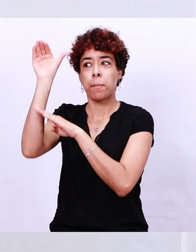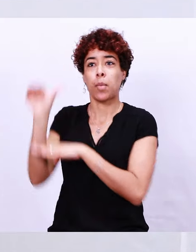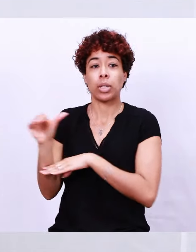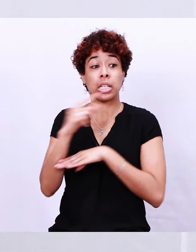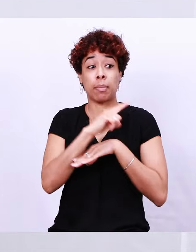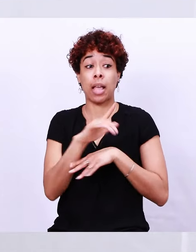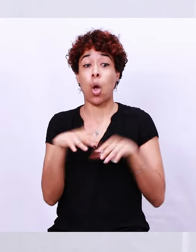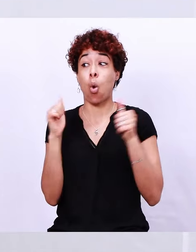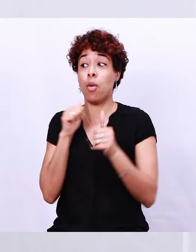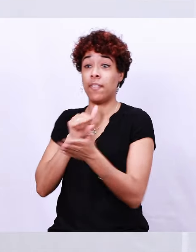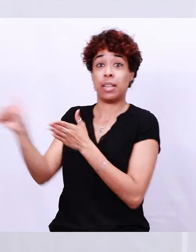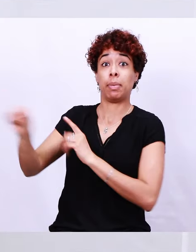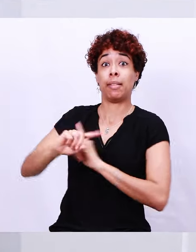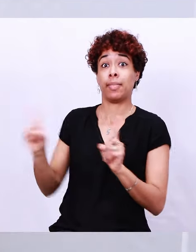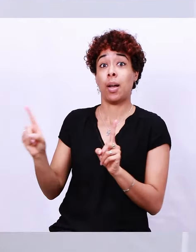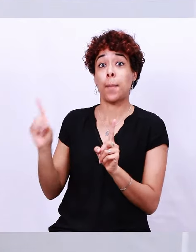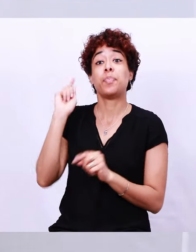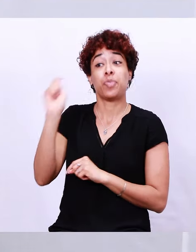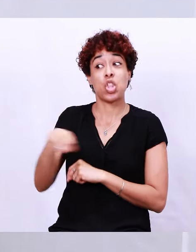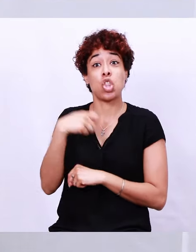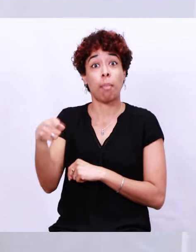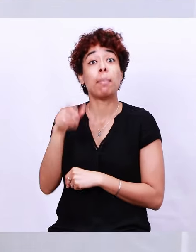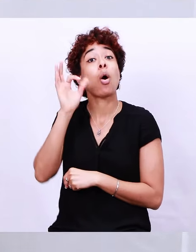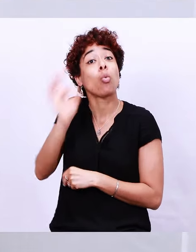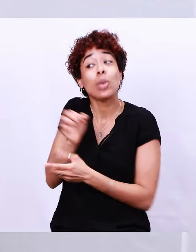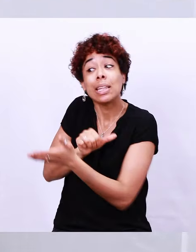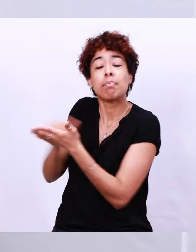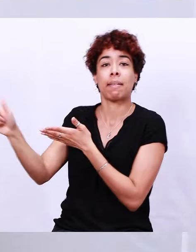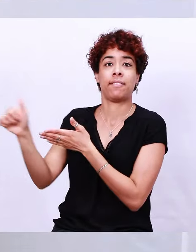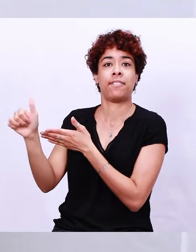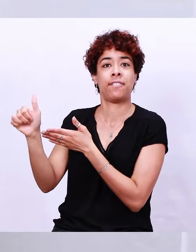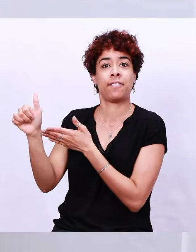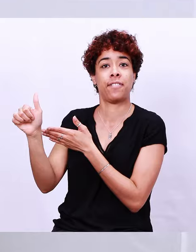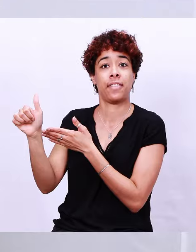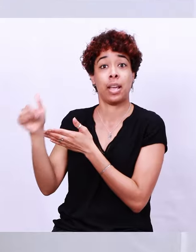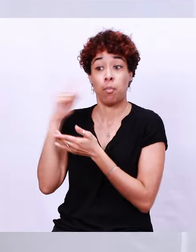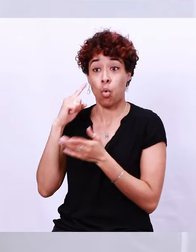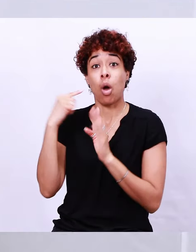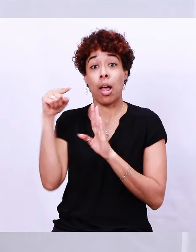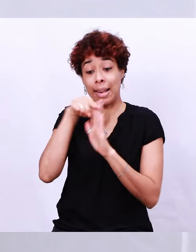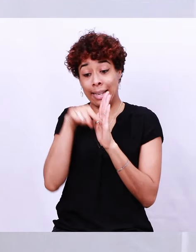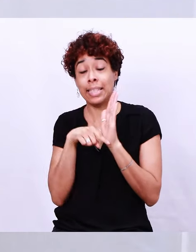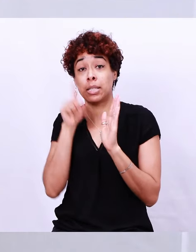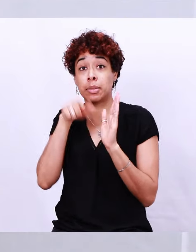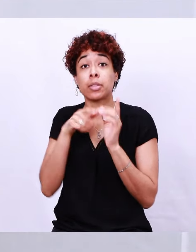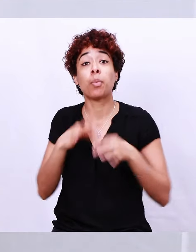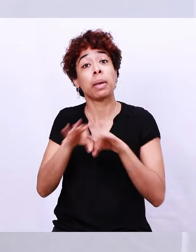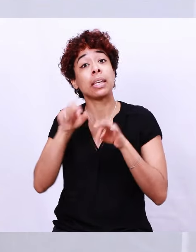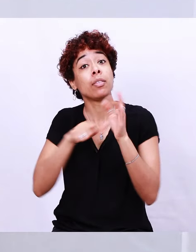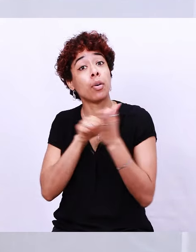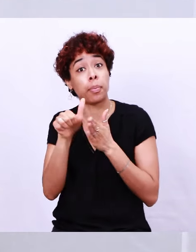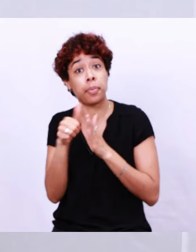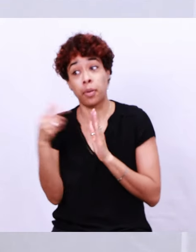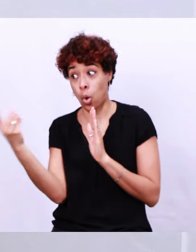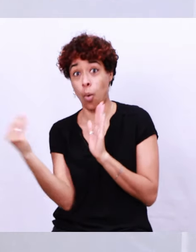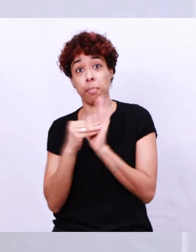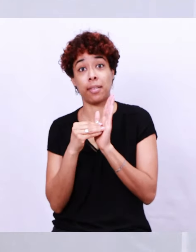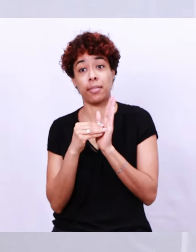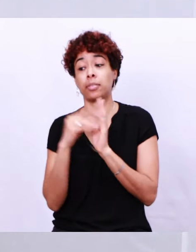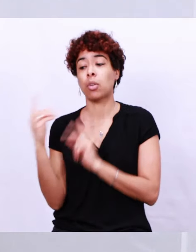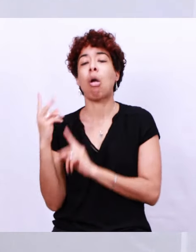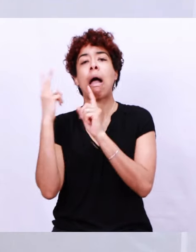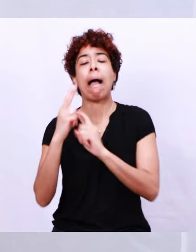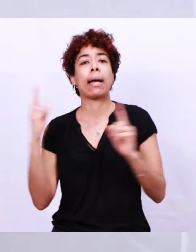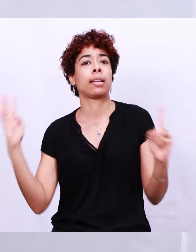ils vont pas nous détruire parce que normalement Gabaon aurait dû être détruite elle était sur la liste et quand eux et bien sont